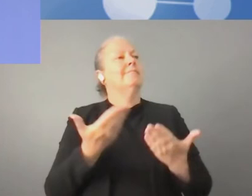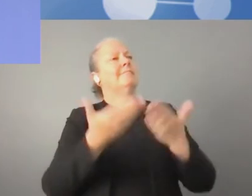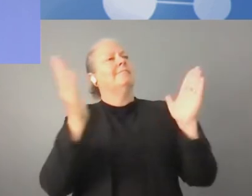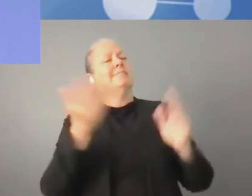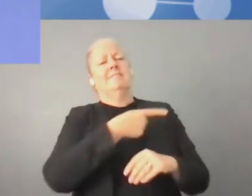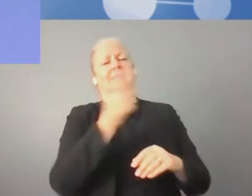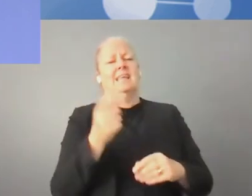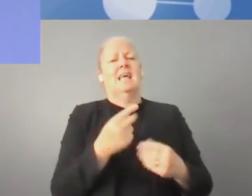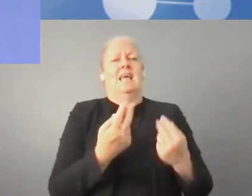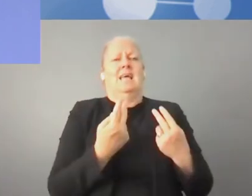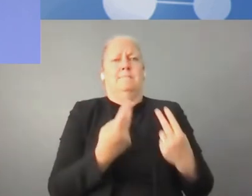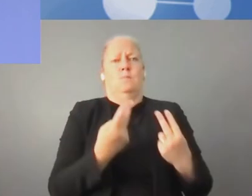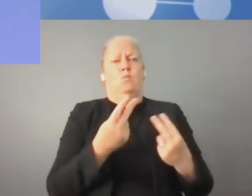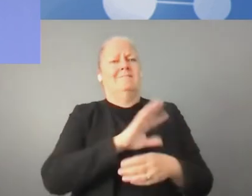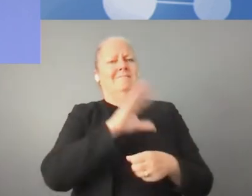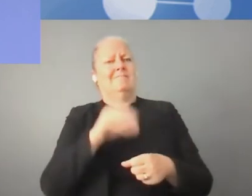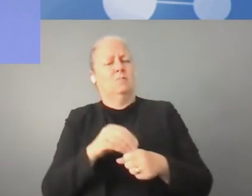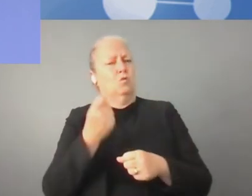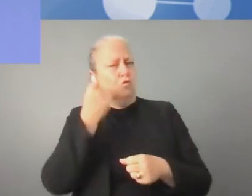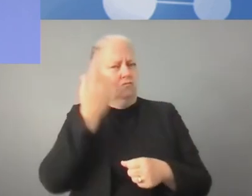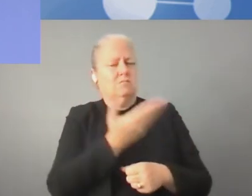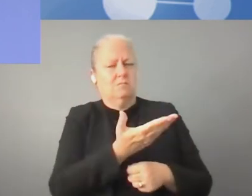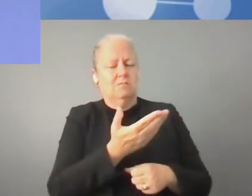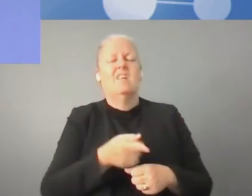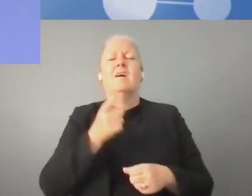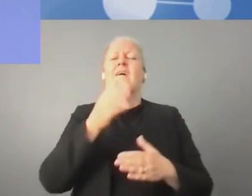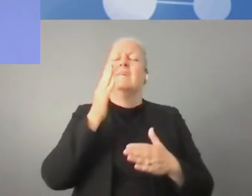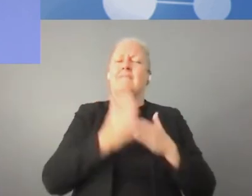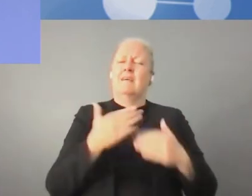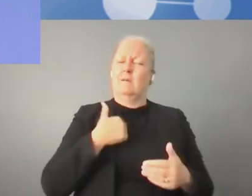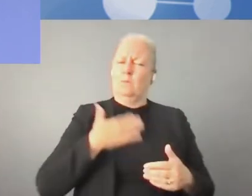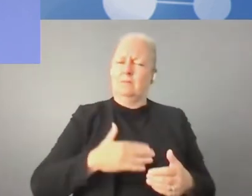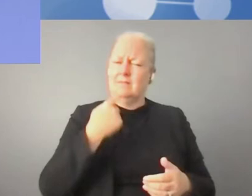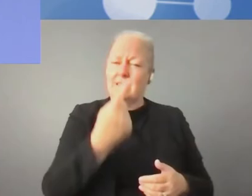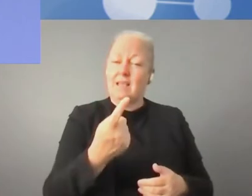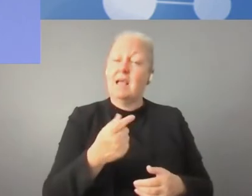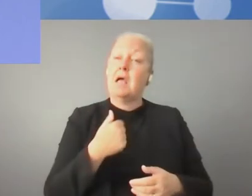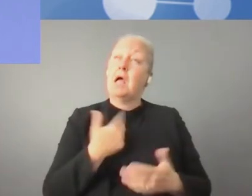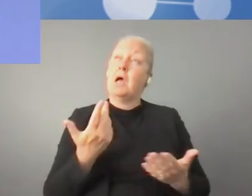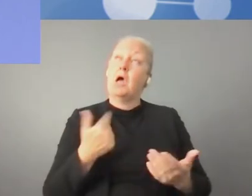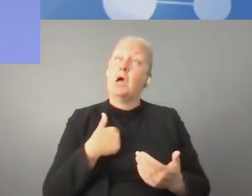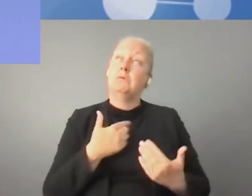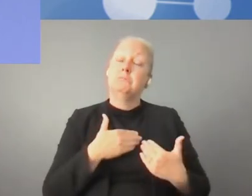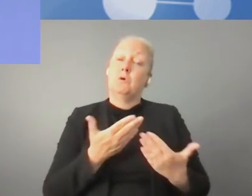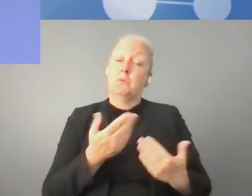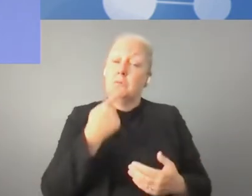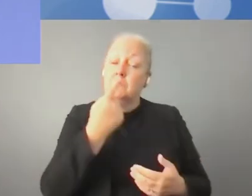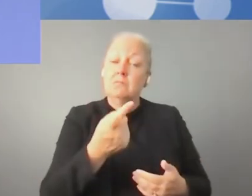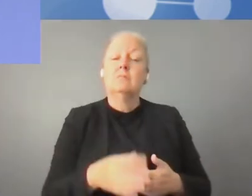学习一些电子的解决方案。这个项目是在这个中央政